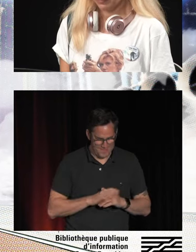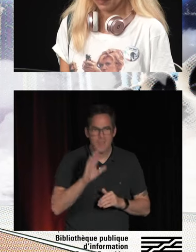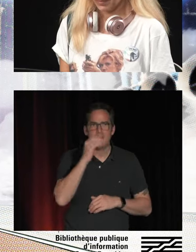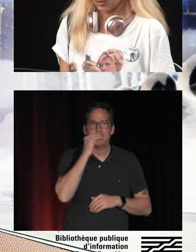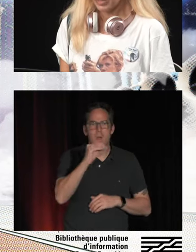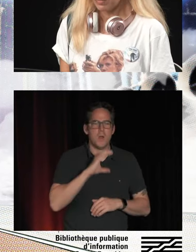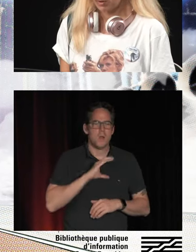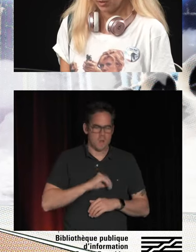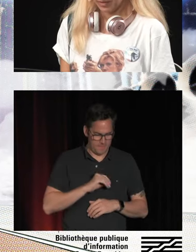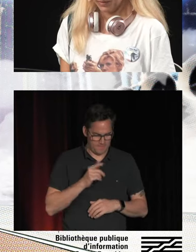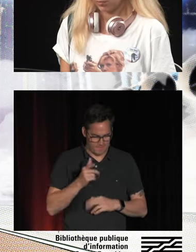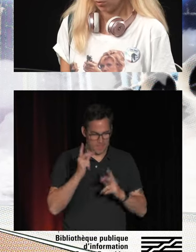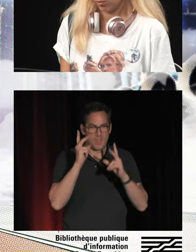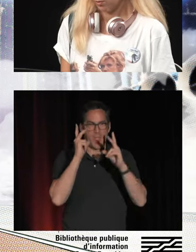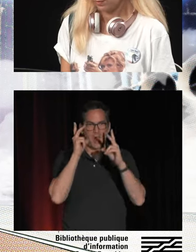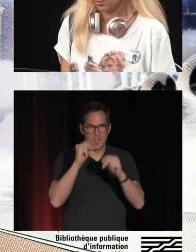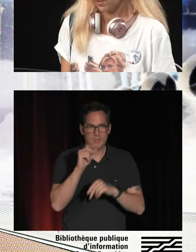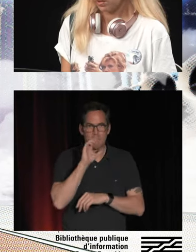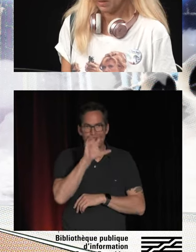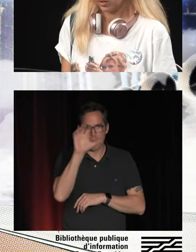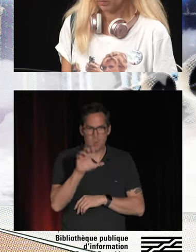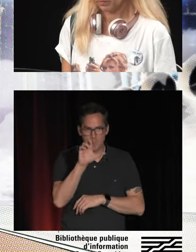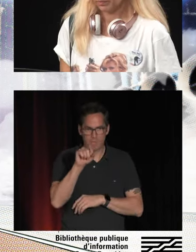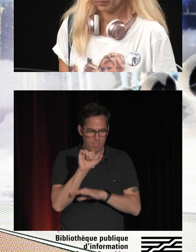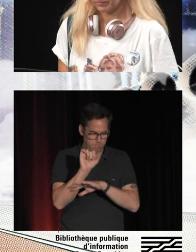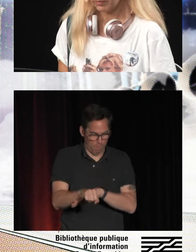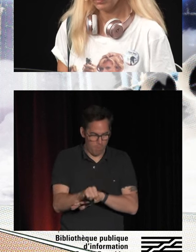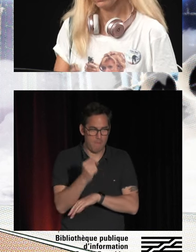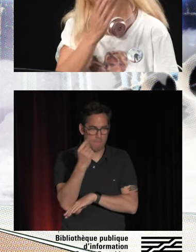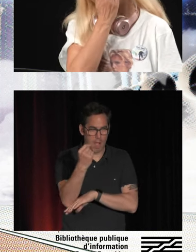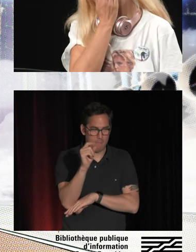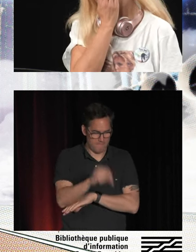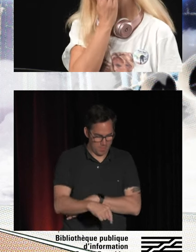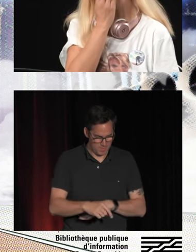C'est bon! On arrive à Bowser. Il faut qu'on le fume maintenant.